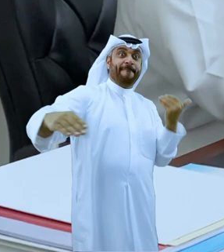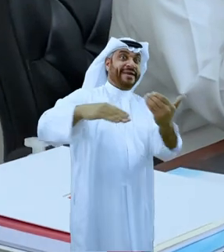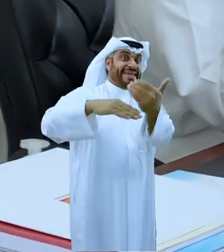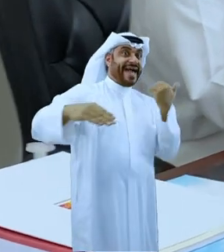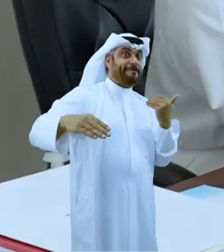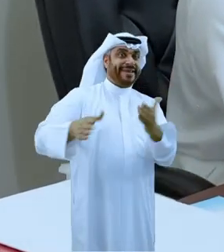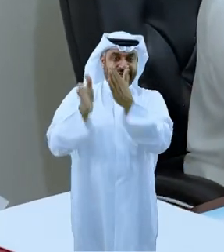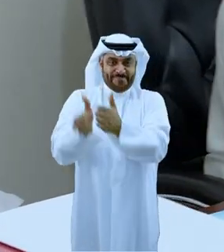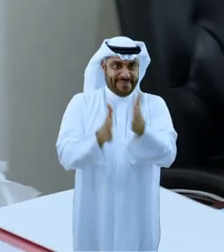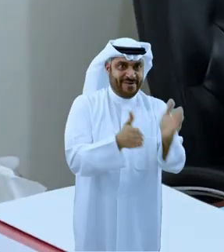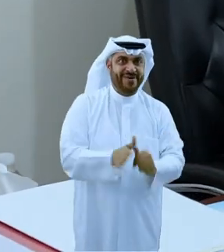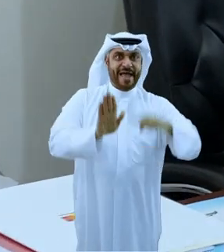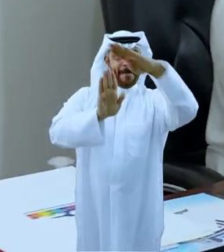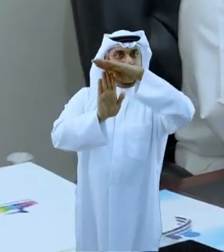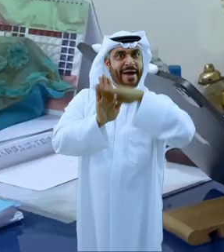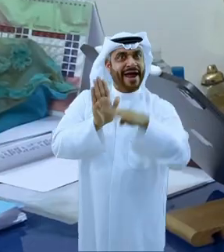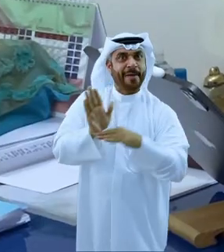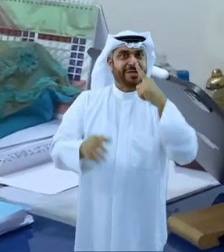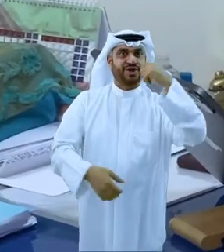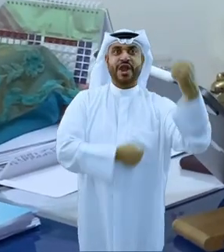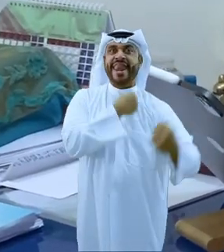من البرامج والأنشطة.